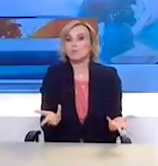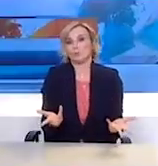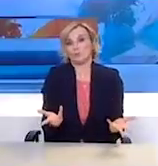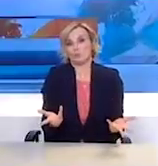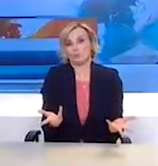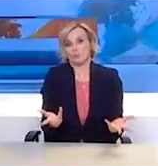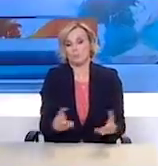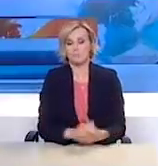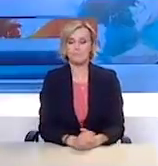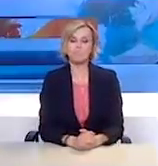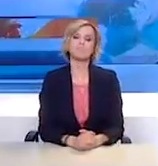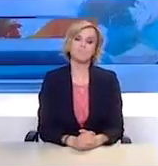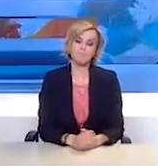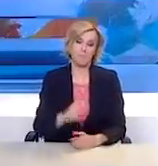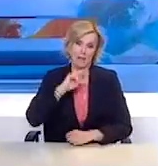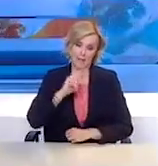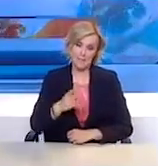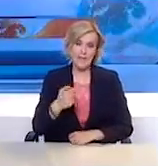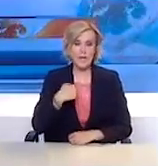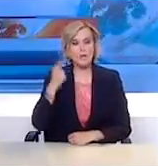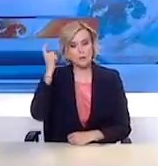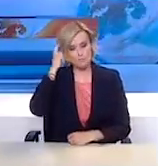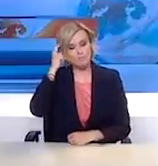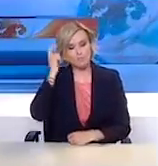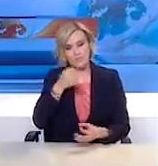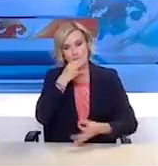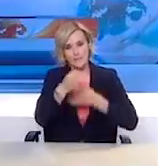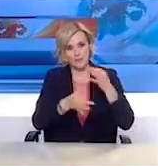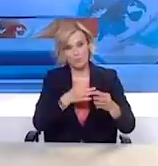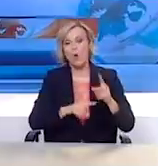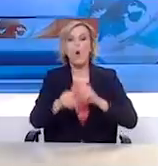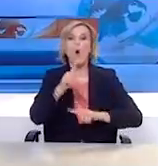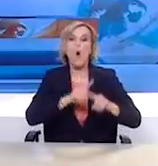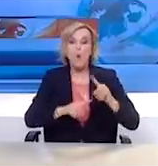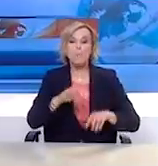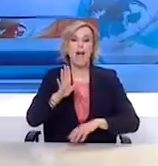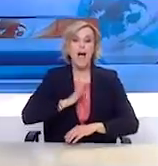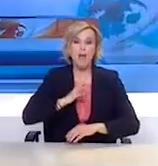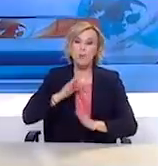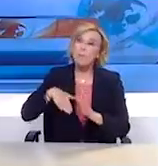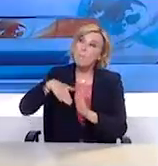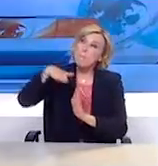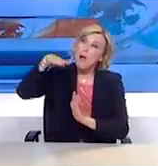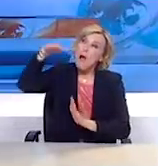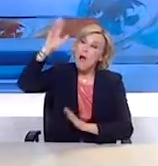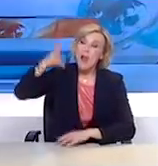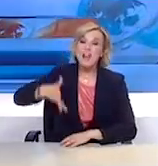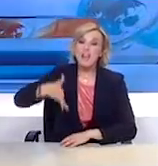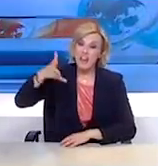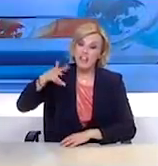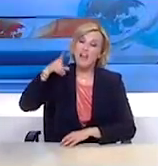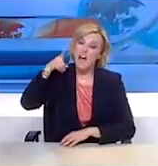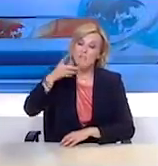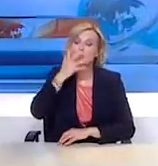Αυτό που ξέρουμε με σιγουριά είναι ότι νοσούν σοβαρότερα οι άνθρωποι που είναι μεγάλης ηλικίας. Επίσης, φαίνεται